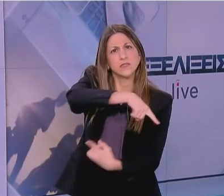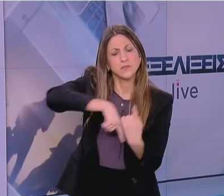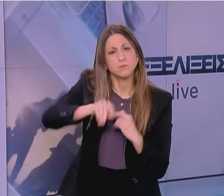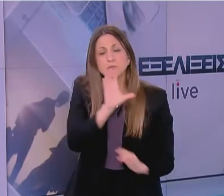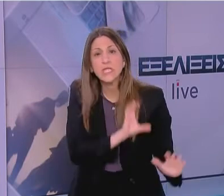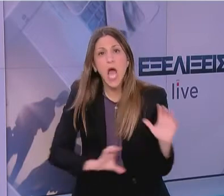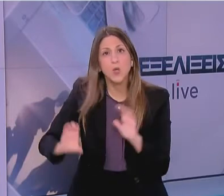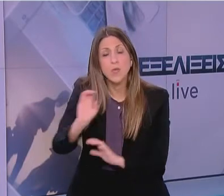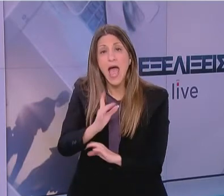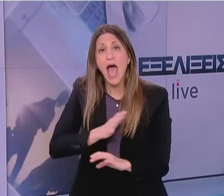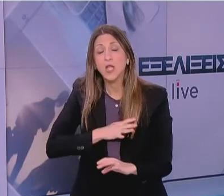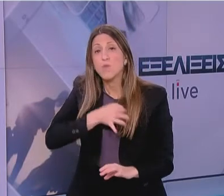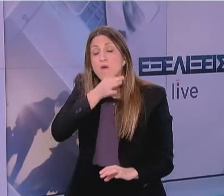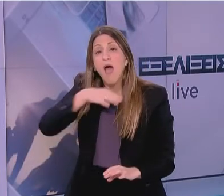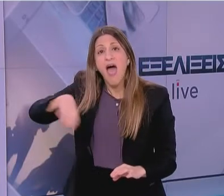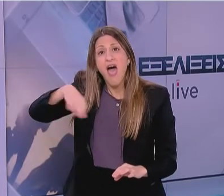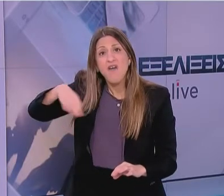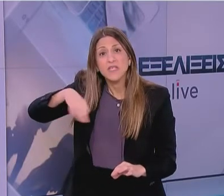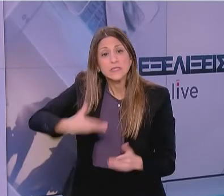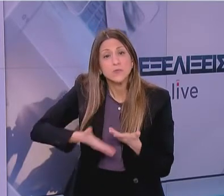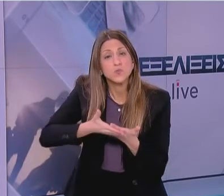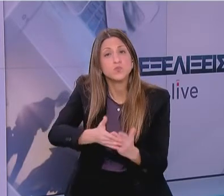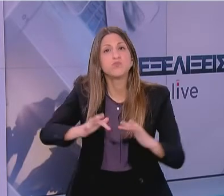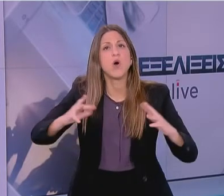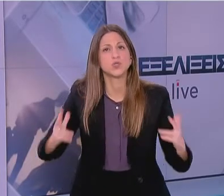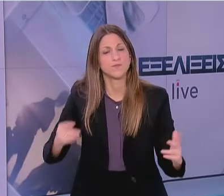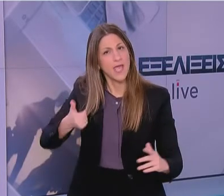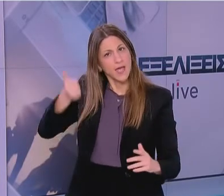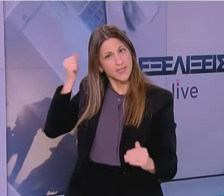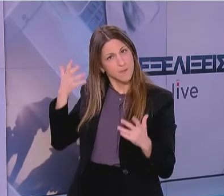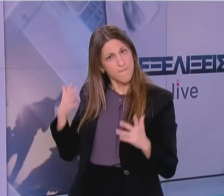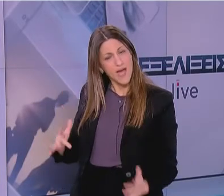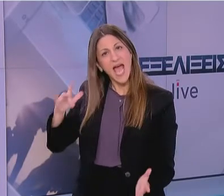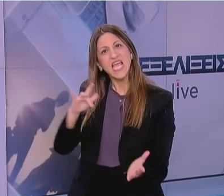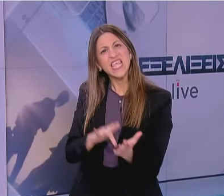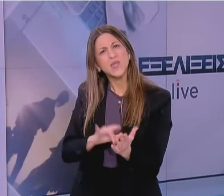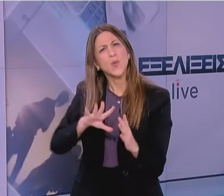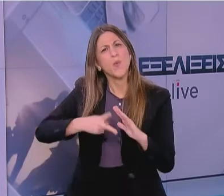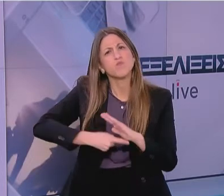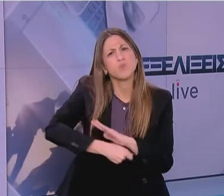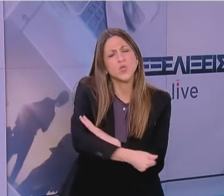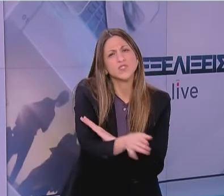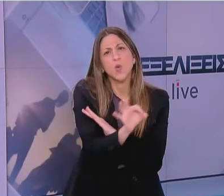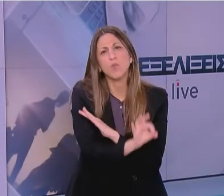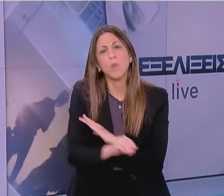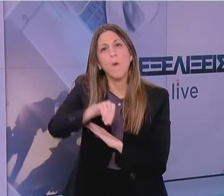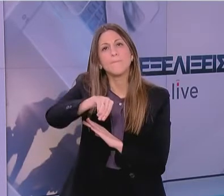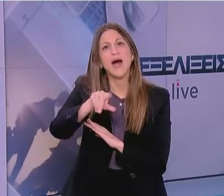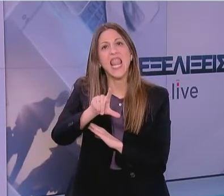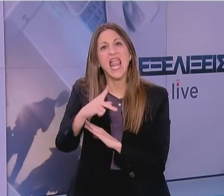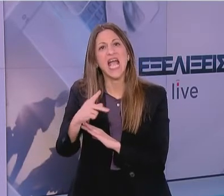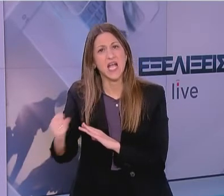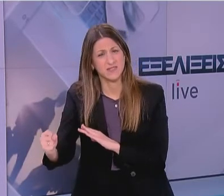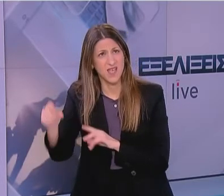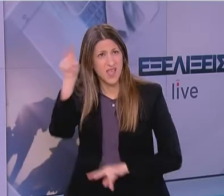τις ομάδες που έχουν υψηλή ευπάθεια και αυξημένο κίνδυνο. Αυτό έγινε και χθες στο Κέντρο Φιλοξενίας Προσφύγων και Μεταναστών στη Μαλακάσα, υπό άσχημες